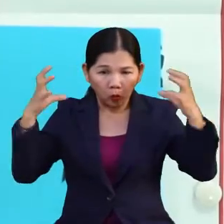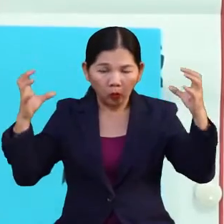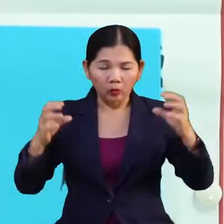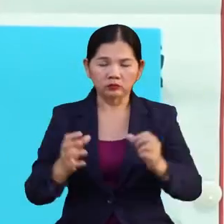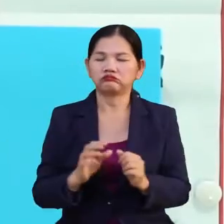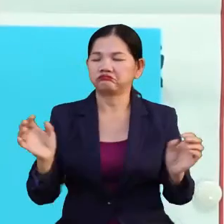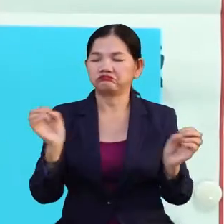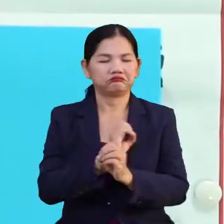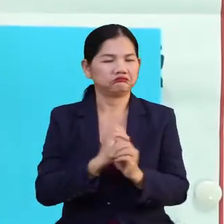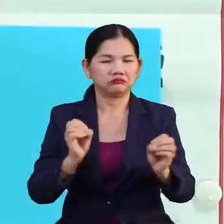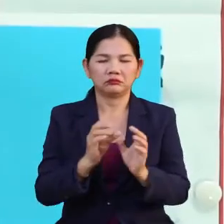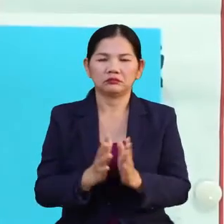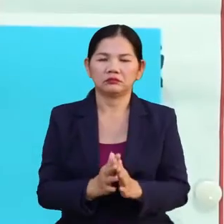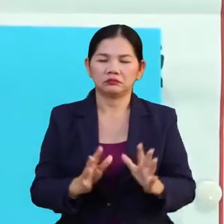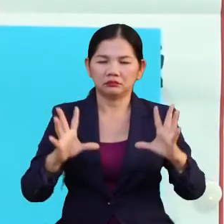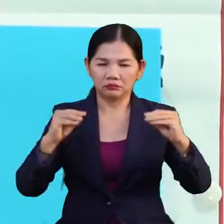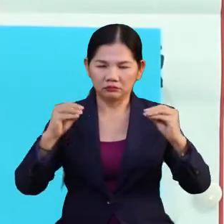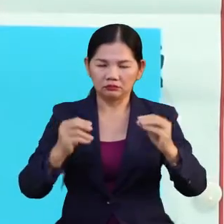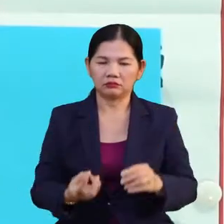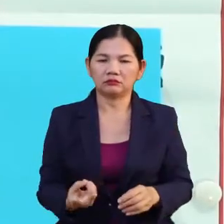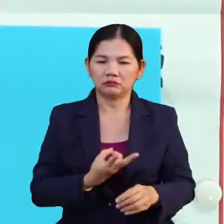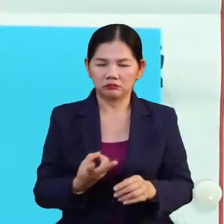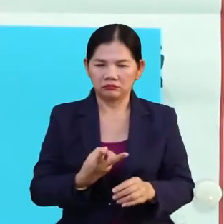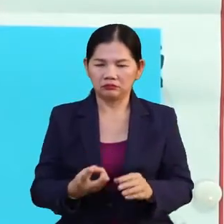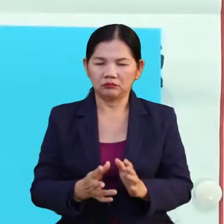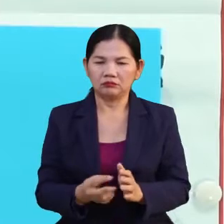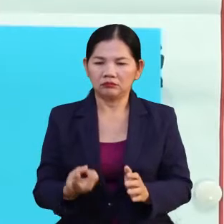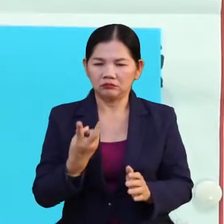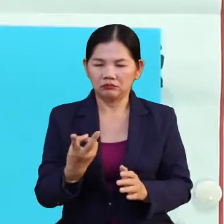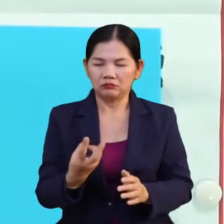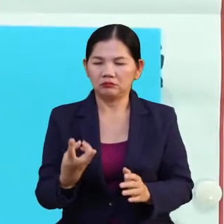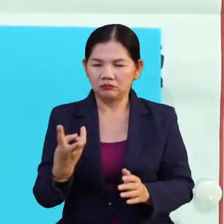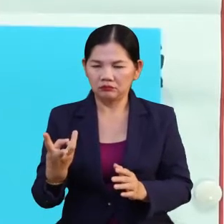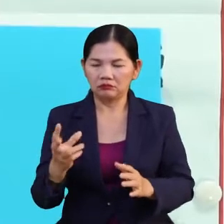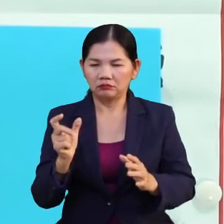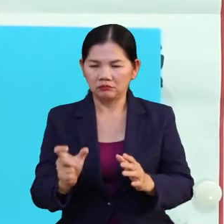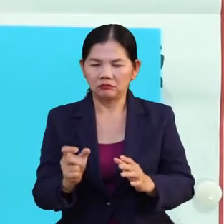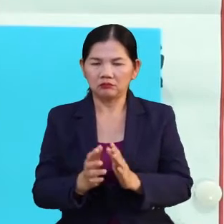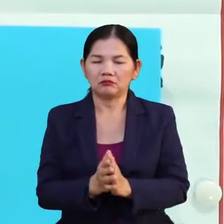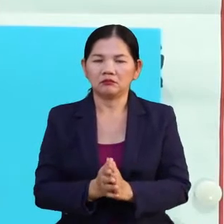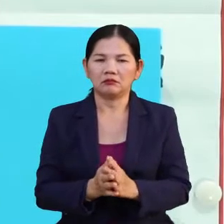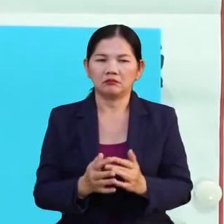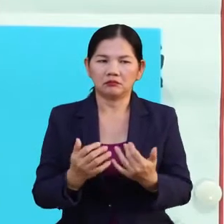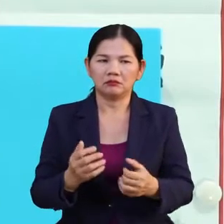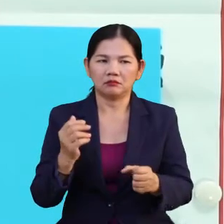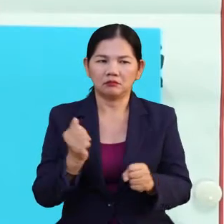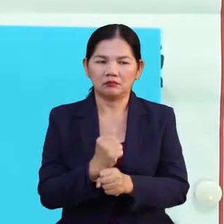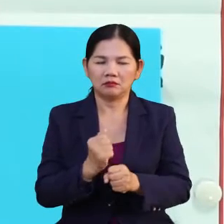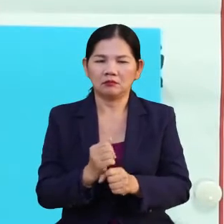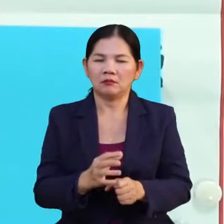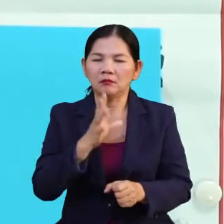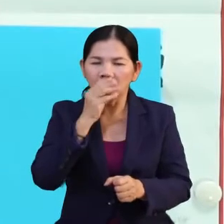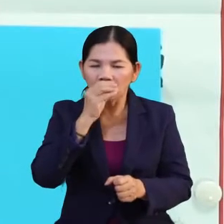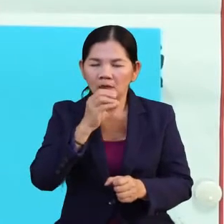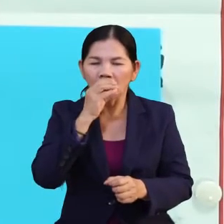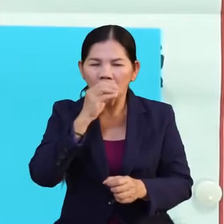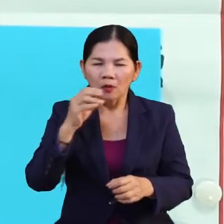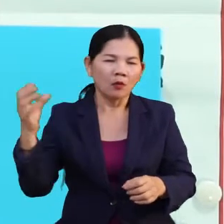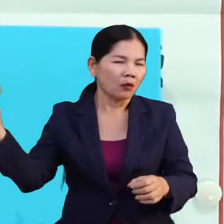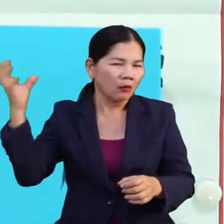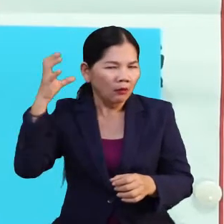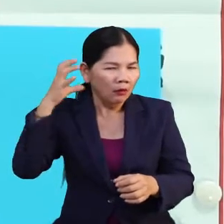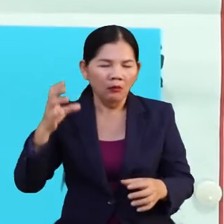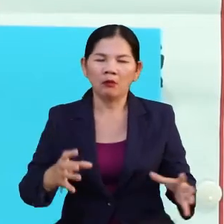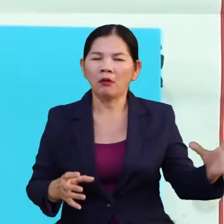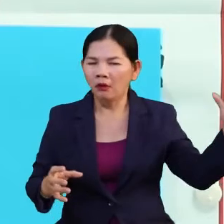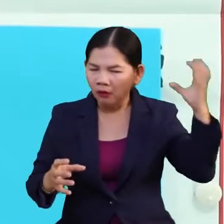មនុស្សដែលនៅក្នុងរថយន្តចាប់ពី2អ្នកឡើងទៅ3អ្នកឡើងទៅចាសួរថាបើកូនជជែកគ្នាឮៗអញ្ចឹង